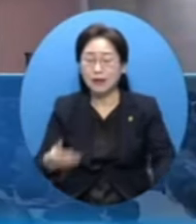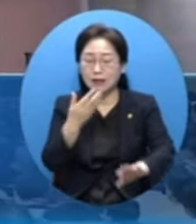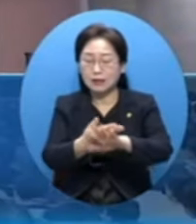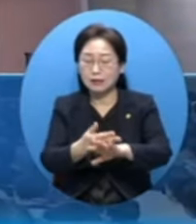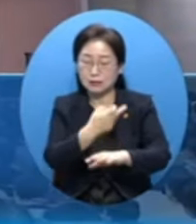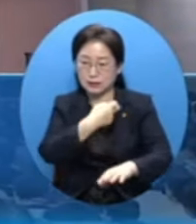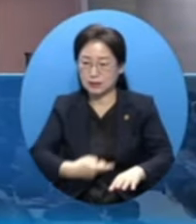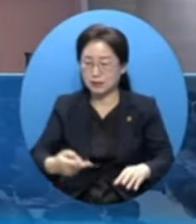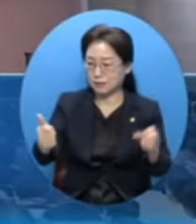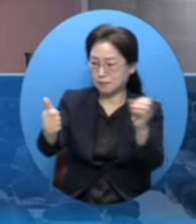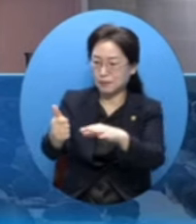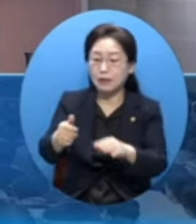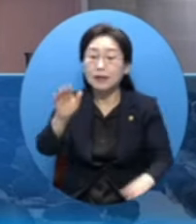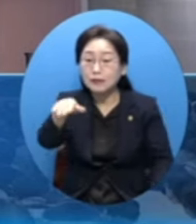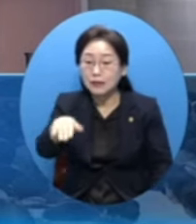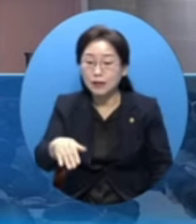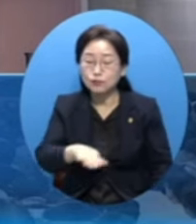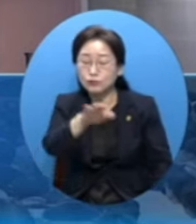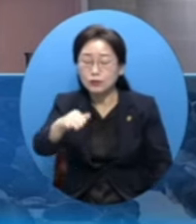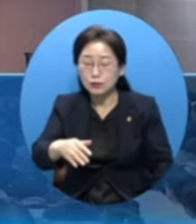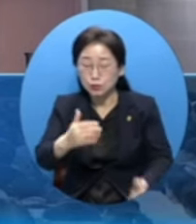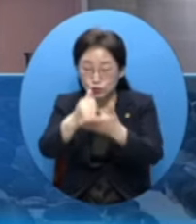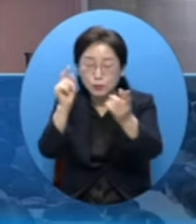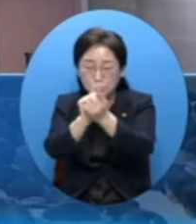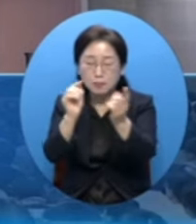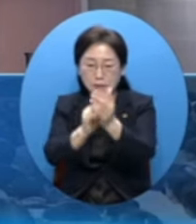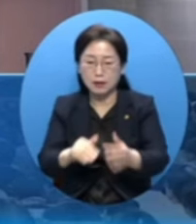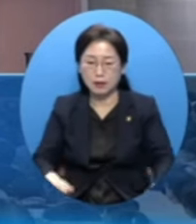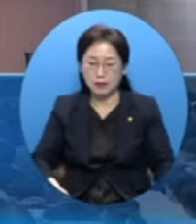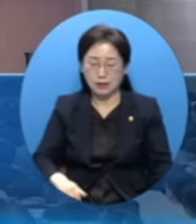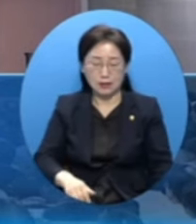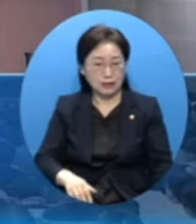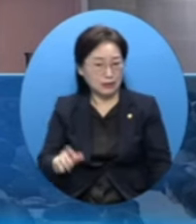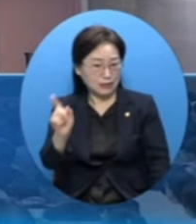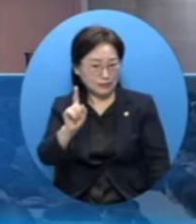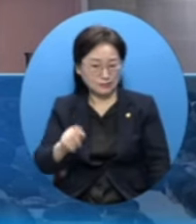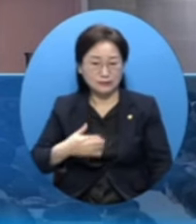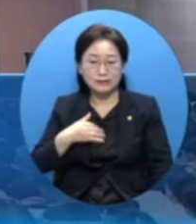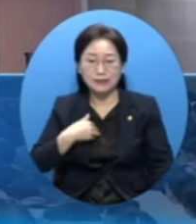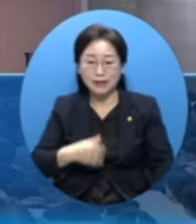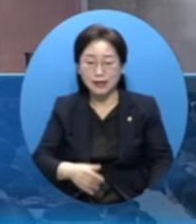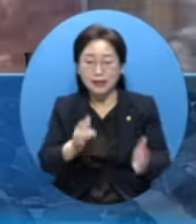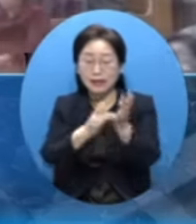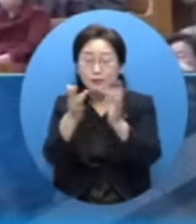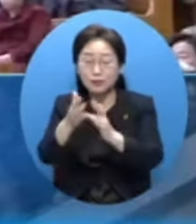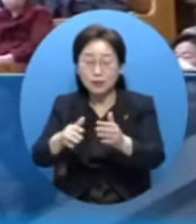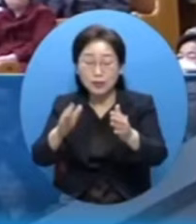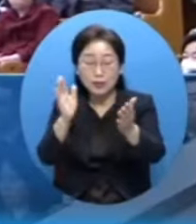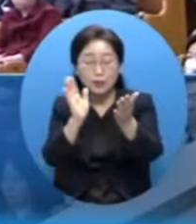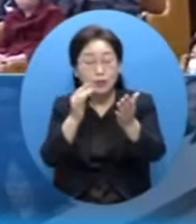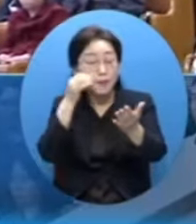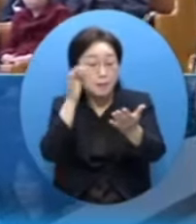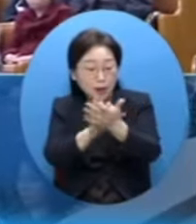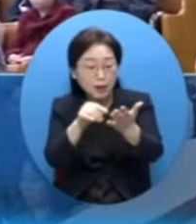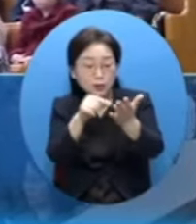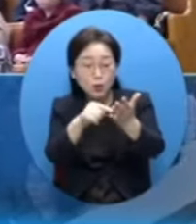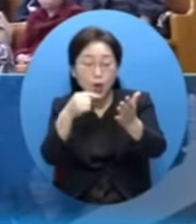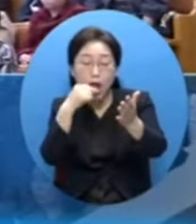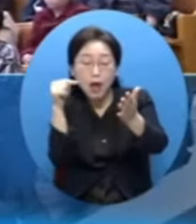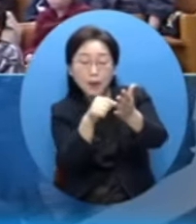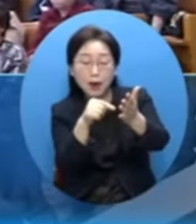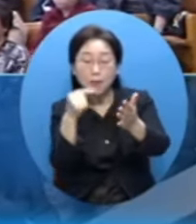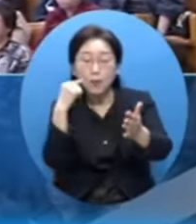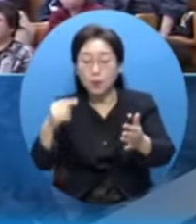그에게 이르되 우리가 주를 보았노라 하니 도마가 이르되 내가 그의 손에 못자국을 보며 내 손가락을 그 못자국에 넣으며 내 손을 그